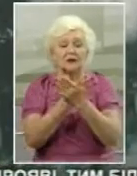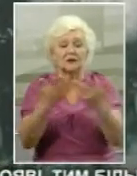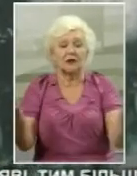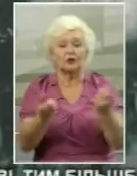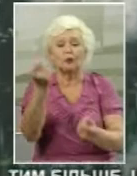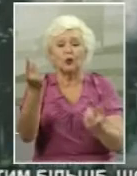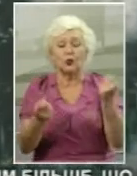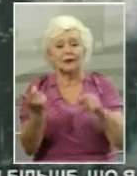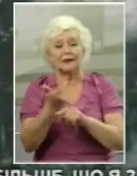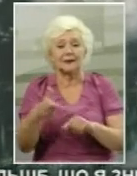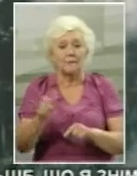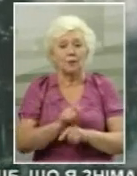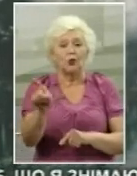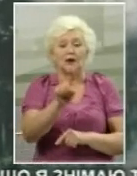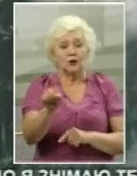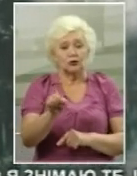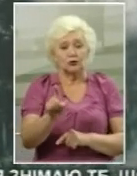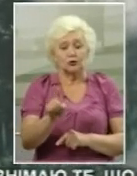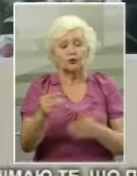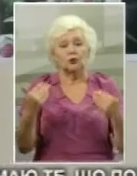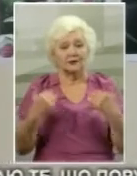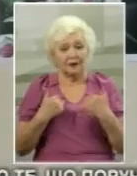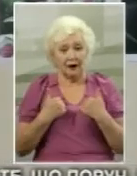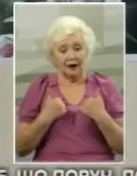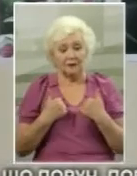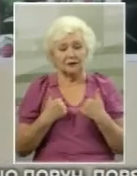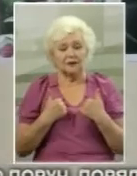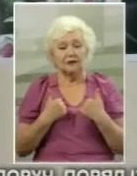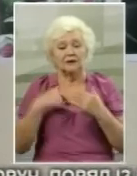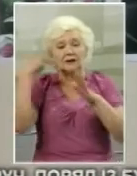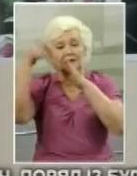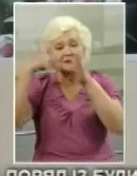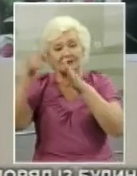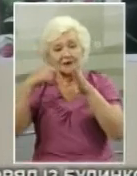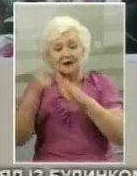проявлении, тем более, что я снимаю